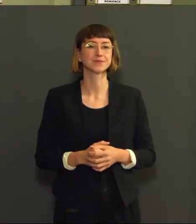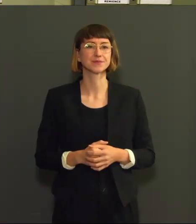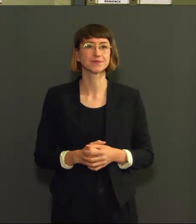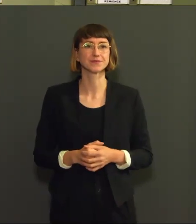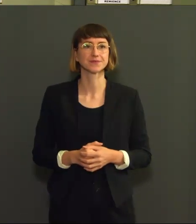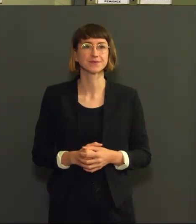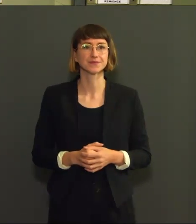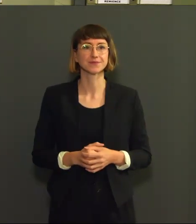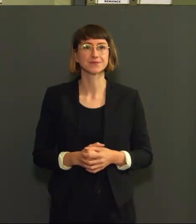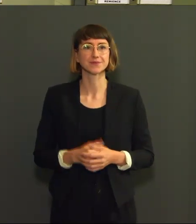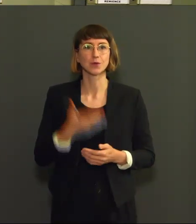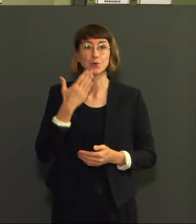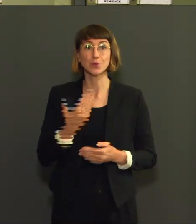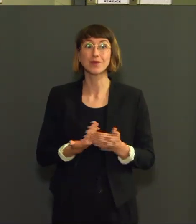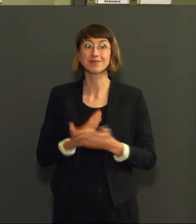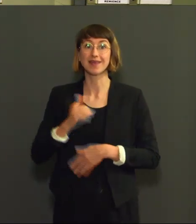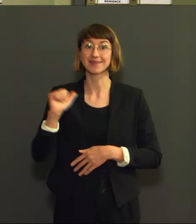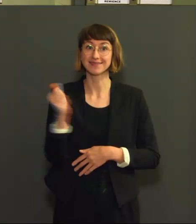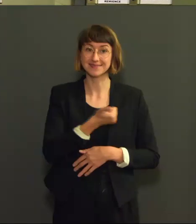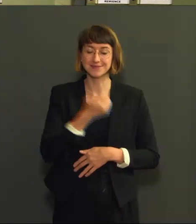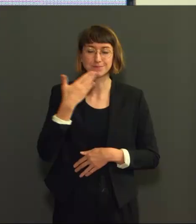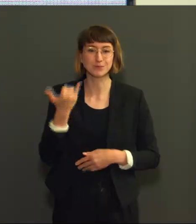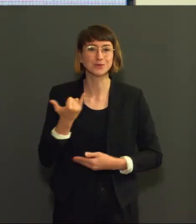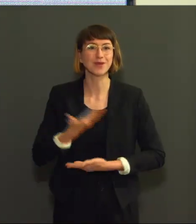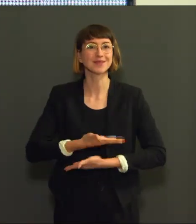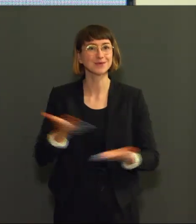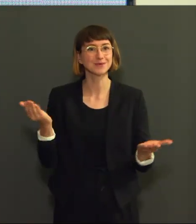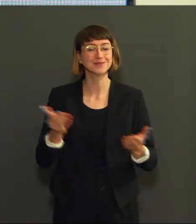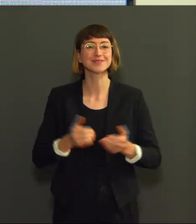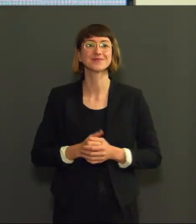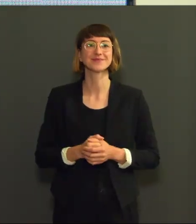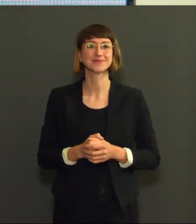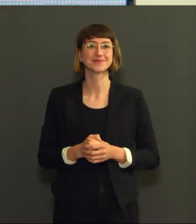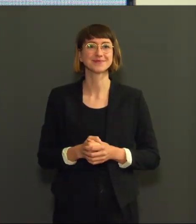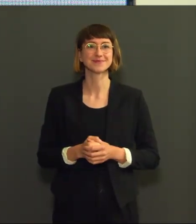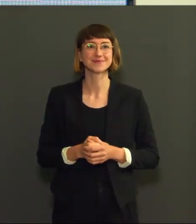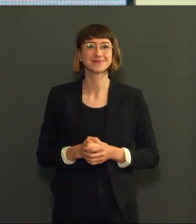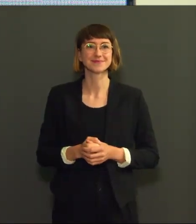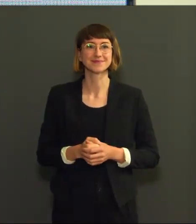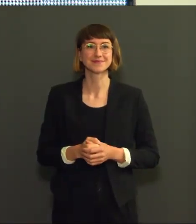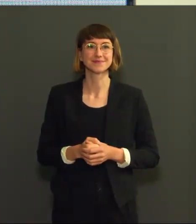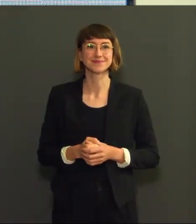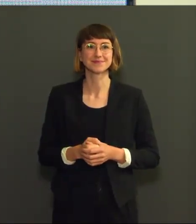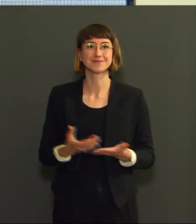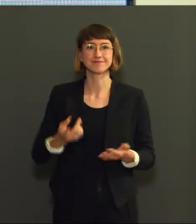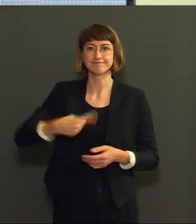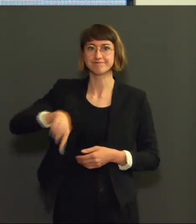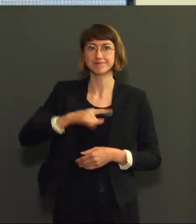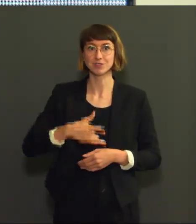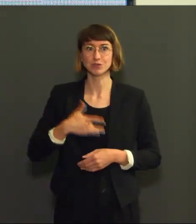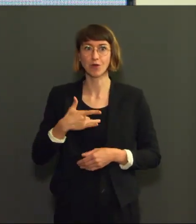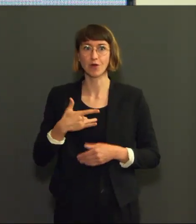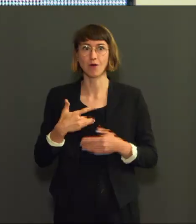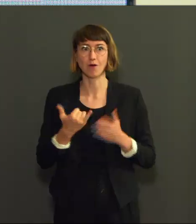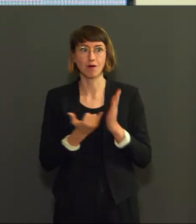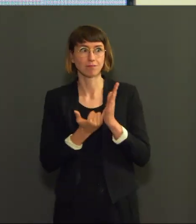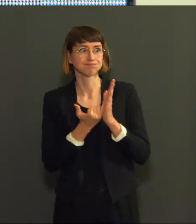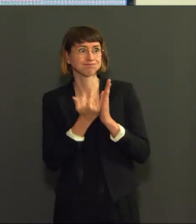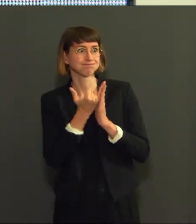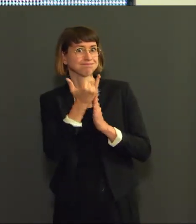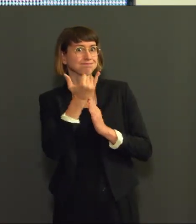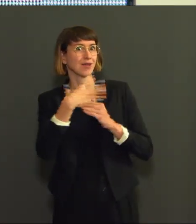Goedendag iedereen, bonjour à toutes, bonjour à tous. Alors, comme vous le ressentez avec la température extérieure, eh bien, les indicateurs sont dans le même